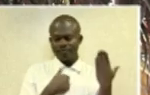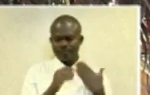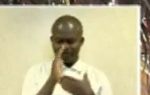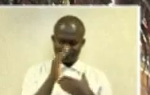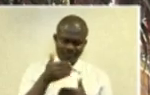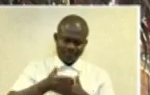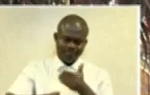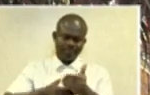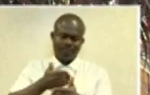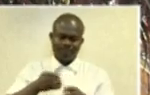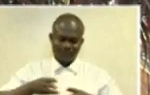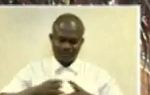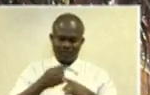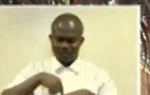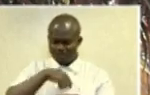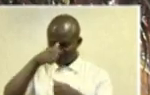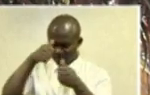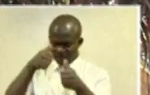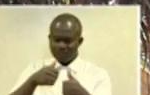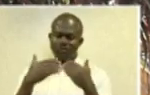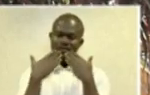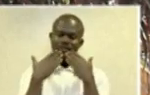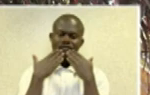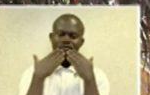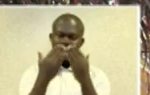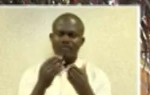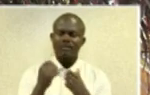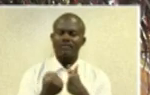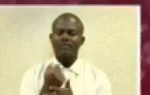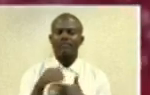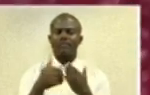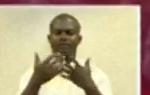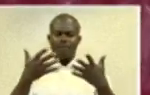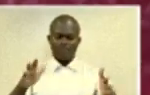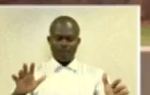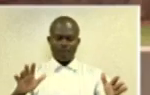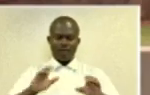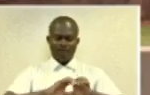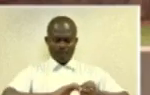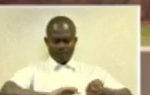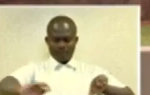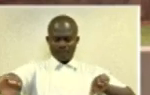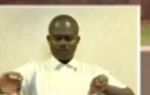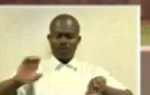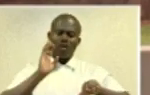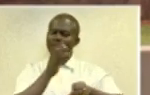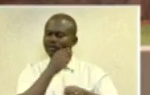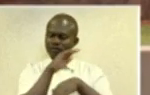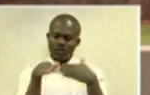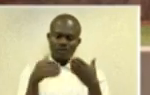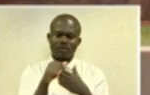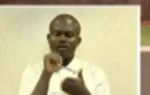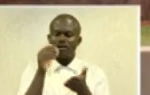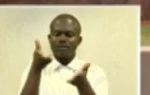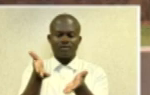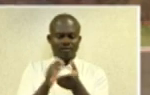aho tugeze n'inzira turimo dushima yuko izatutuma tubirangiza. Amatiyo agomba kujyana amazi yose ntabwo